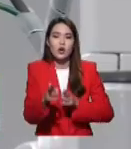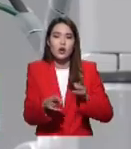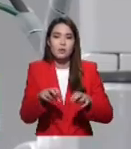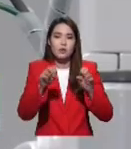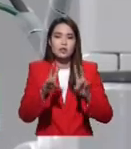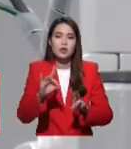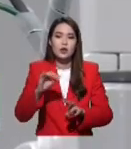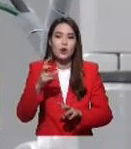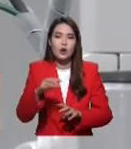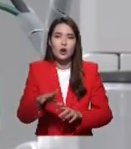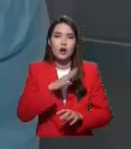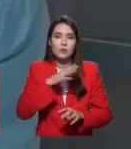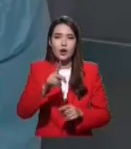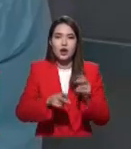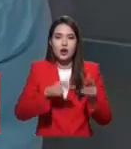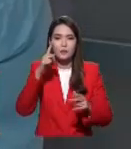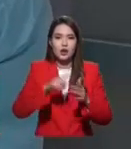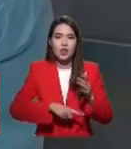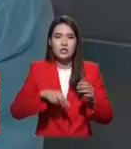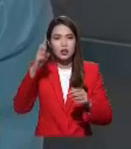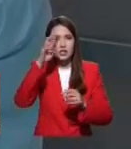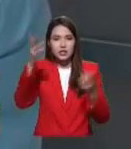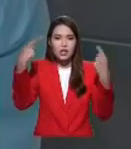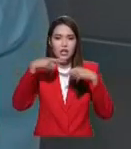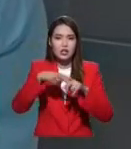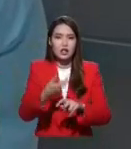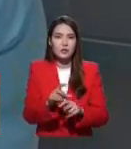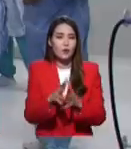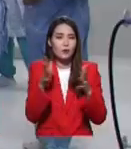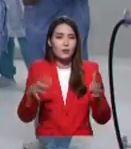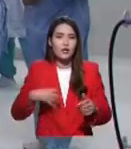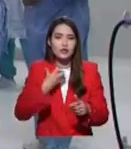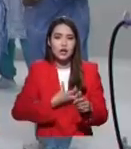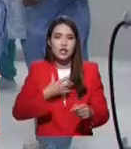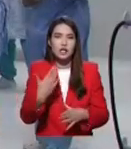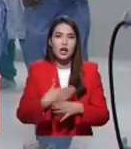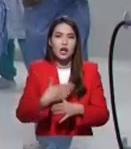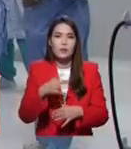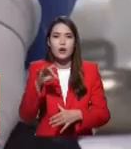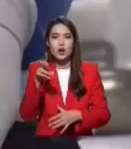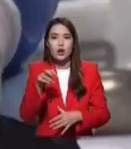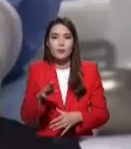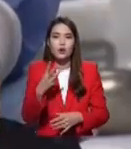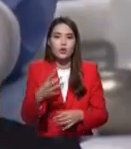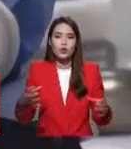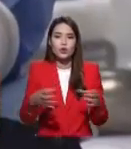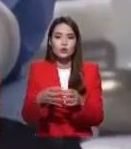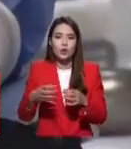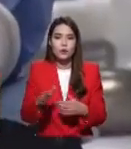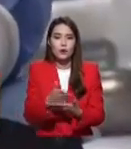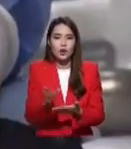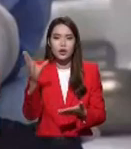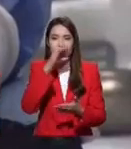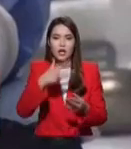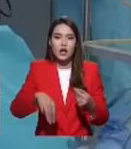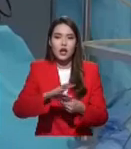тегін. Мамандардың айтуынша бұл заманауи технология өте қажет. Себебі робот-ассистент зақымдалған аймақты 3-ті сканерлеудің арқасында